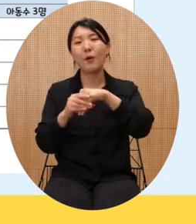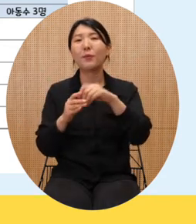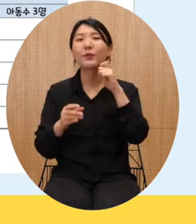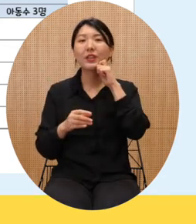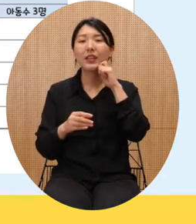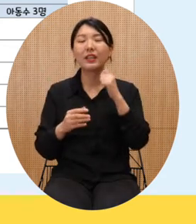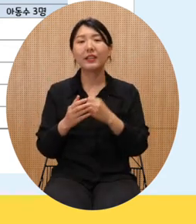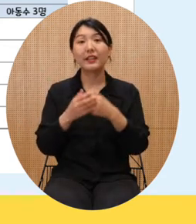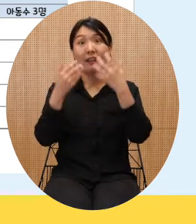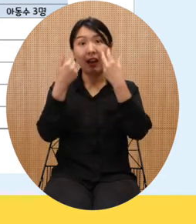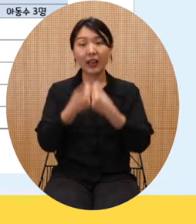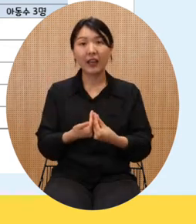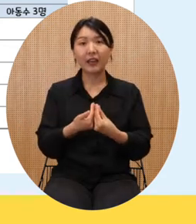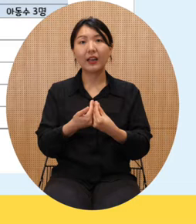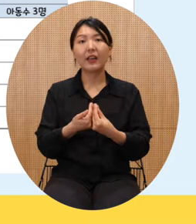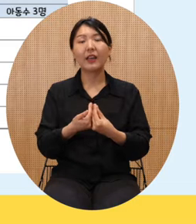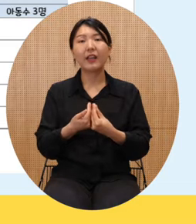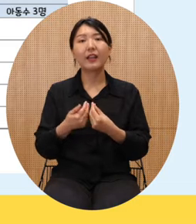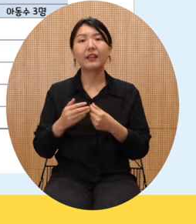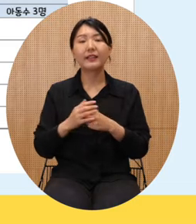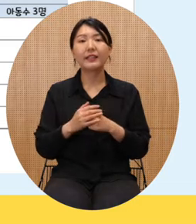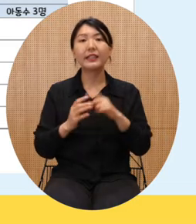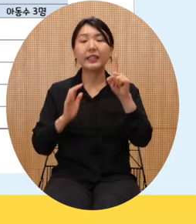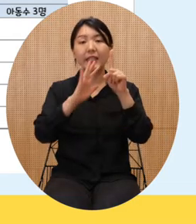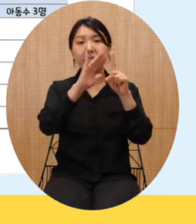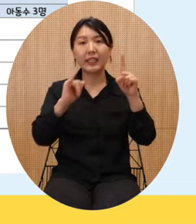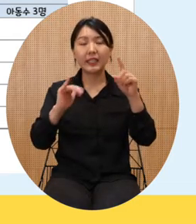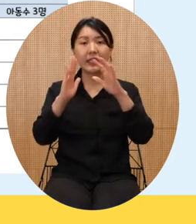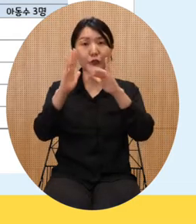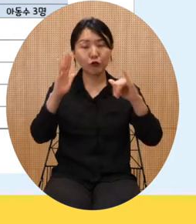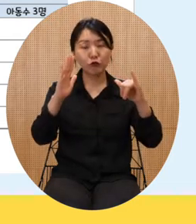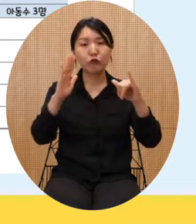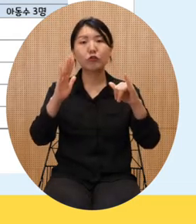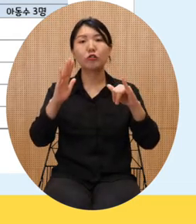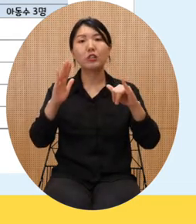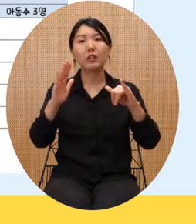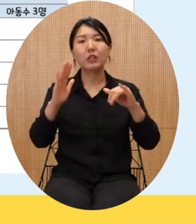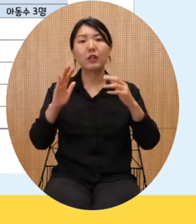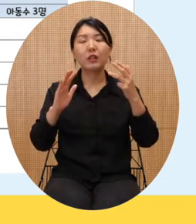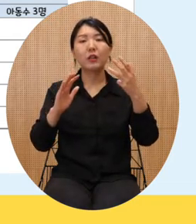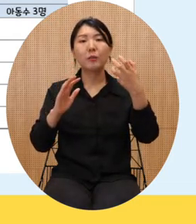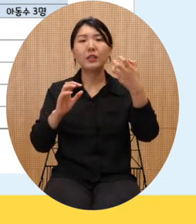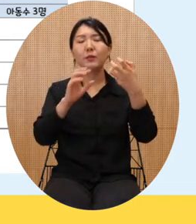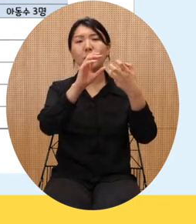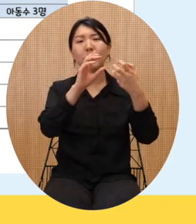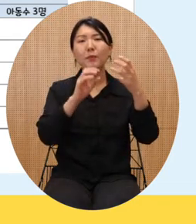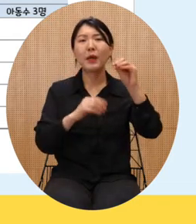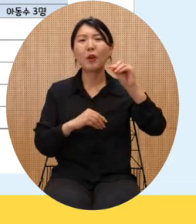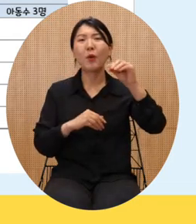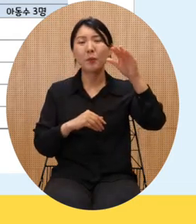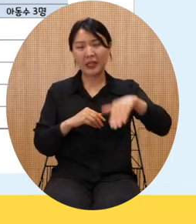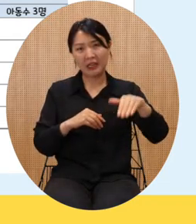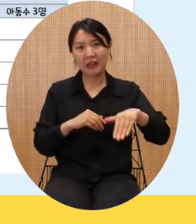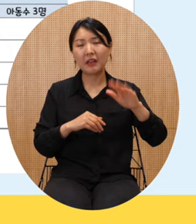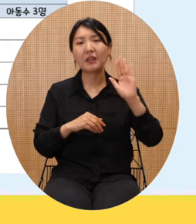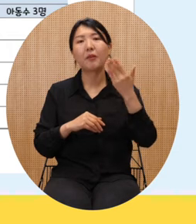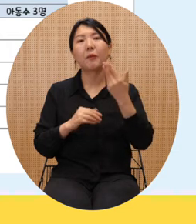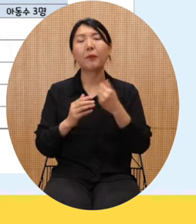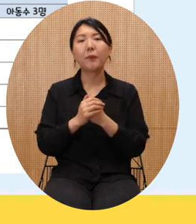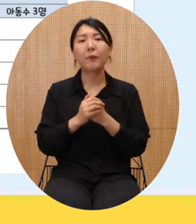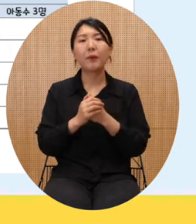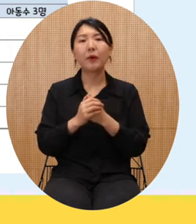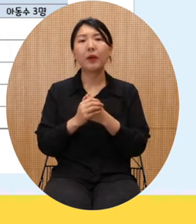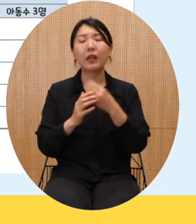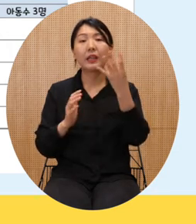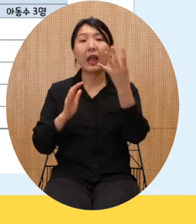근로빈곤층이 전혀 들어갈 수 없는 기준입니다. 예를 들면 그 1인 가구 기준으로는 80만 원보다 소득이 낮아야